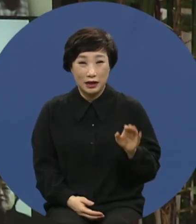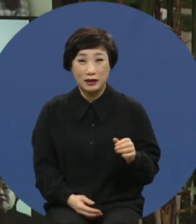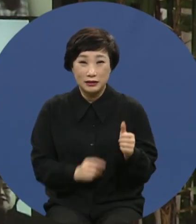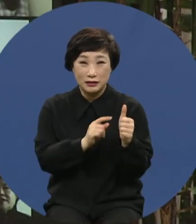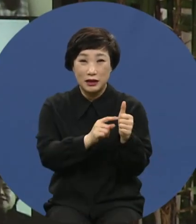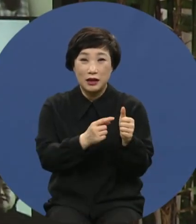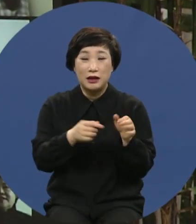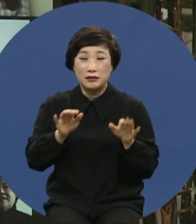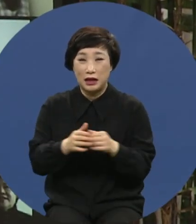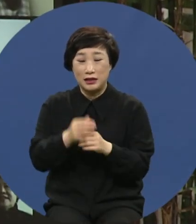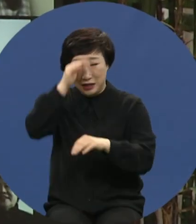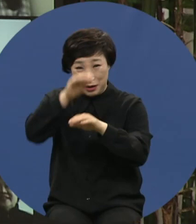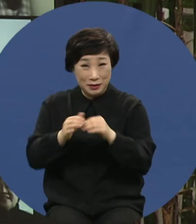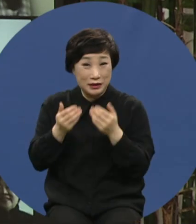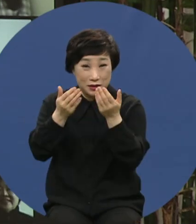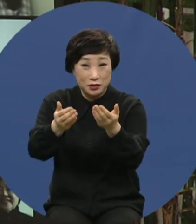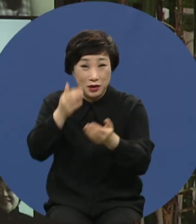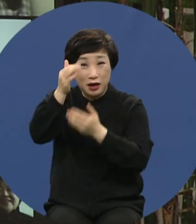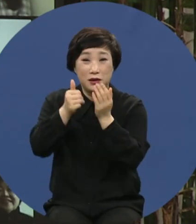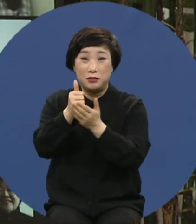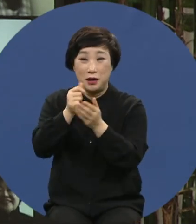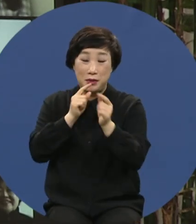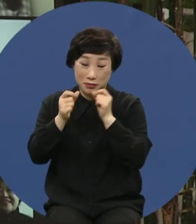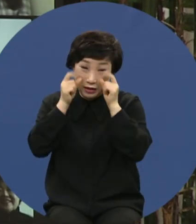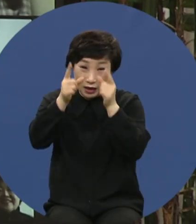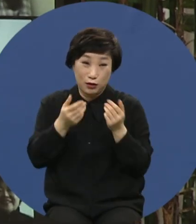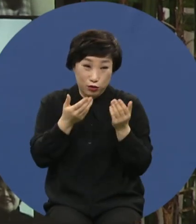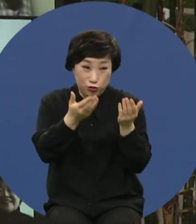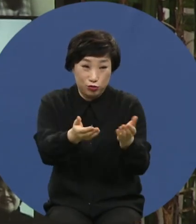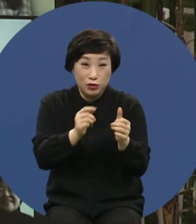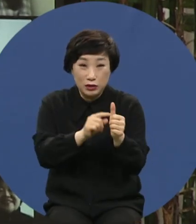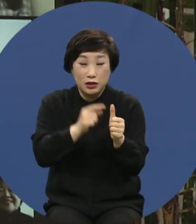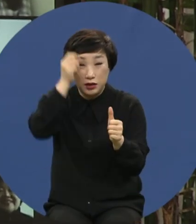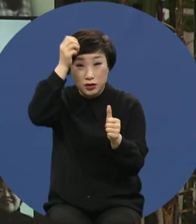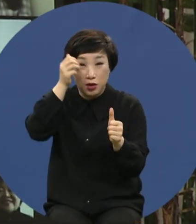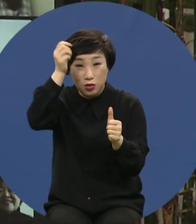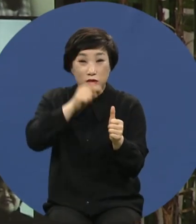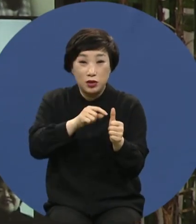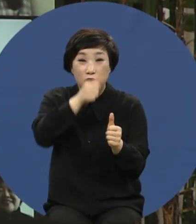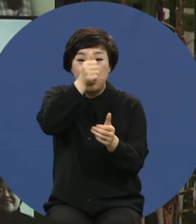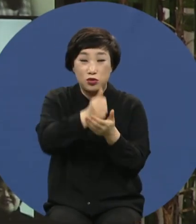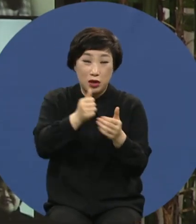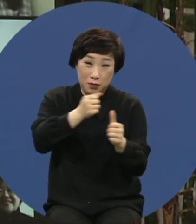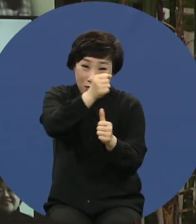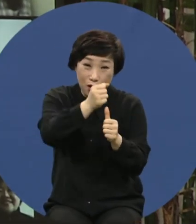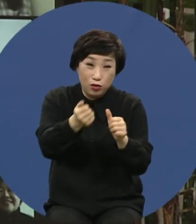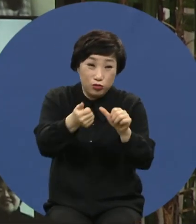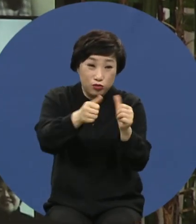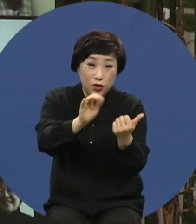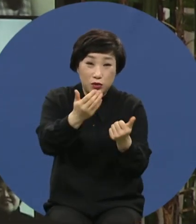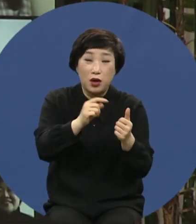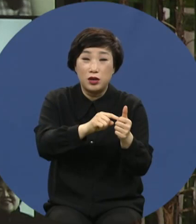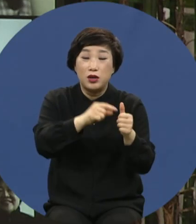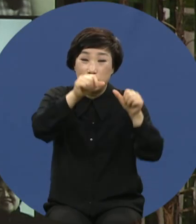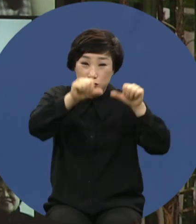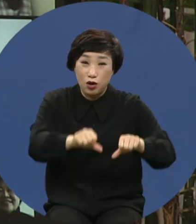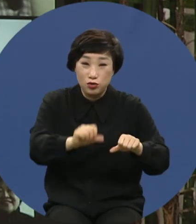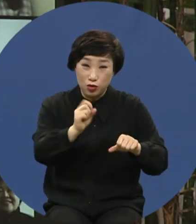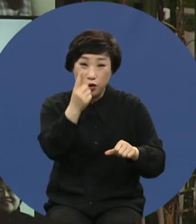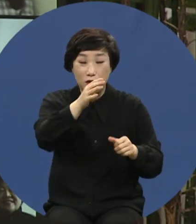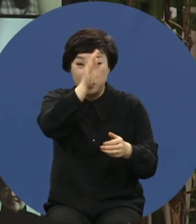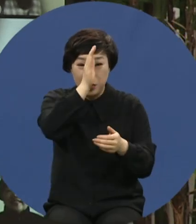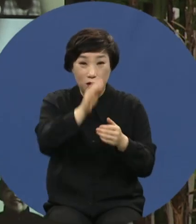예배드리고 말씀으로 깨닫게 하고 그 영혼이 죄에 매여서 죽게 되어 저주로운